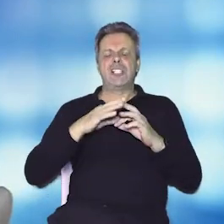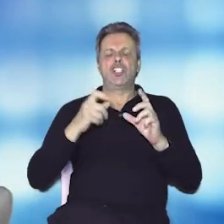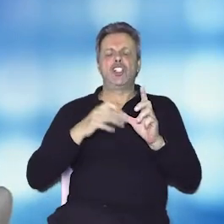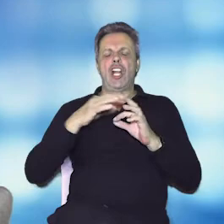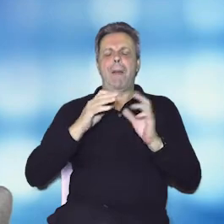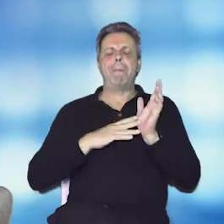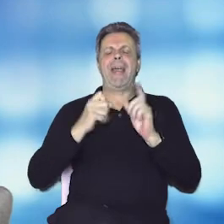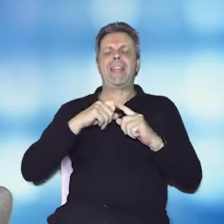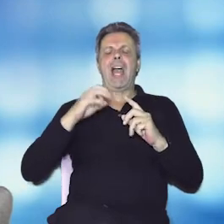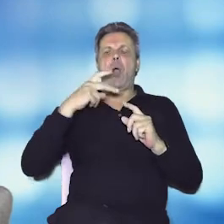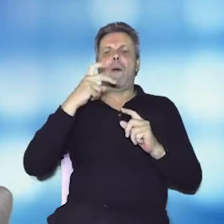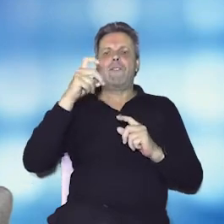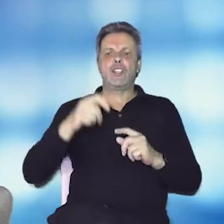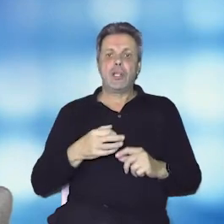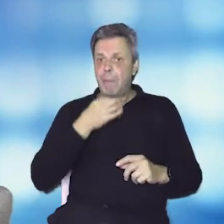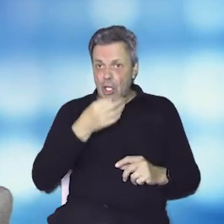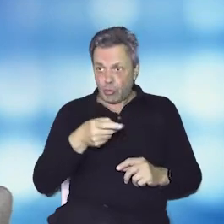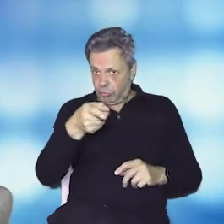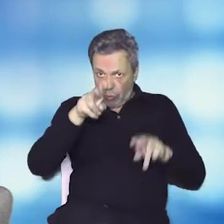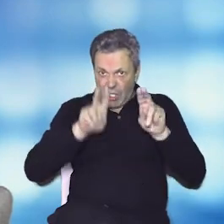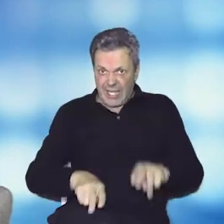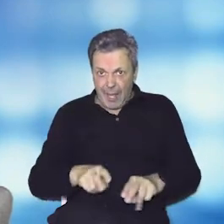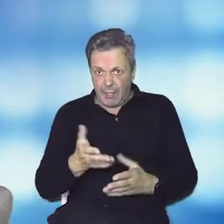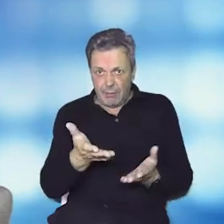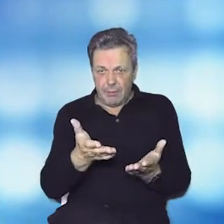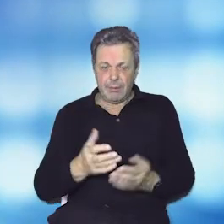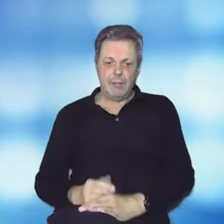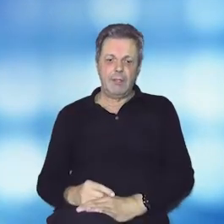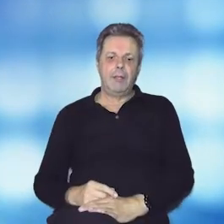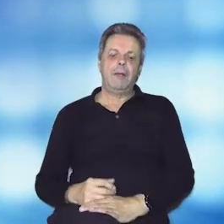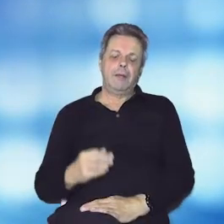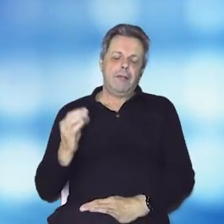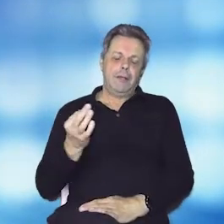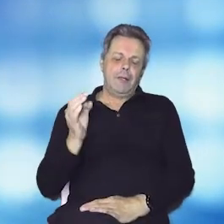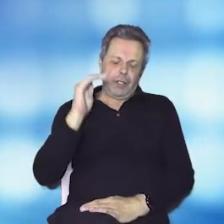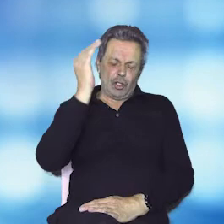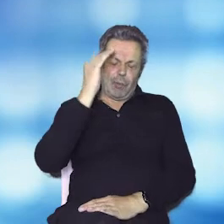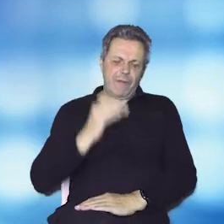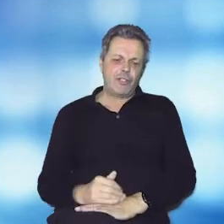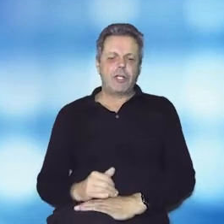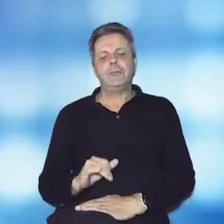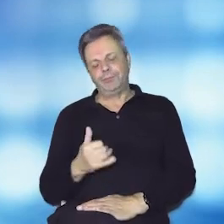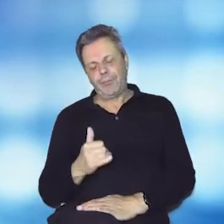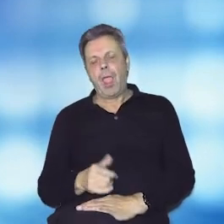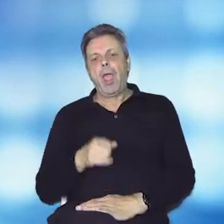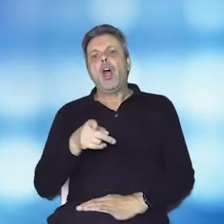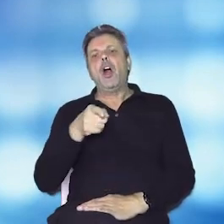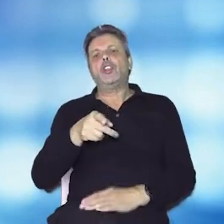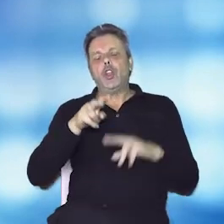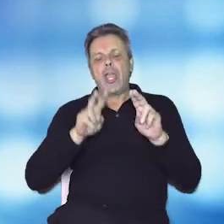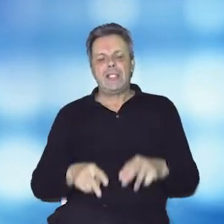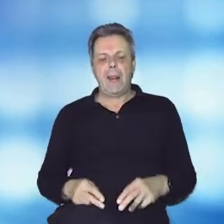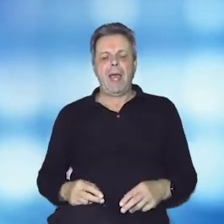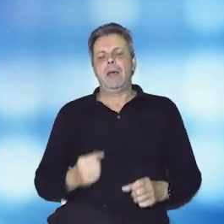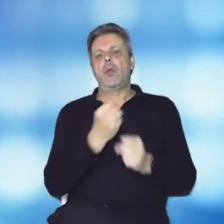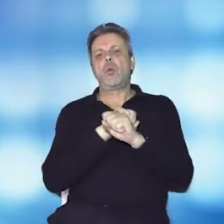Medaković, kojeg ću pitati je li to stvarno istina. Dobro večer. Da, to je istina.